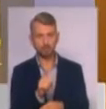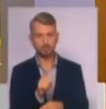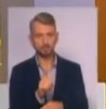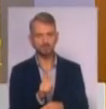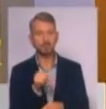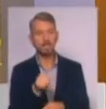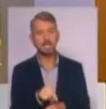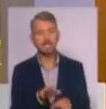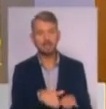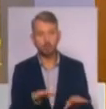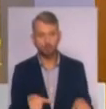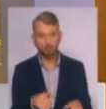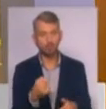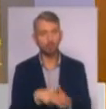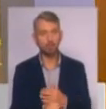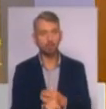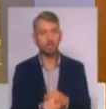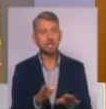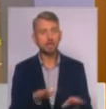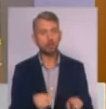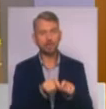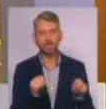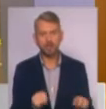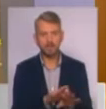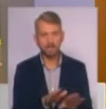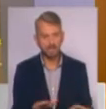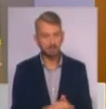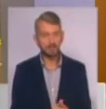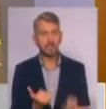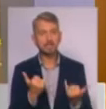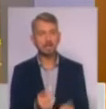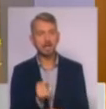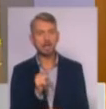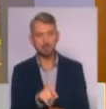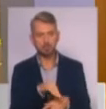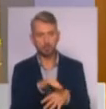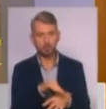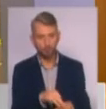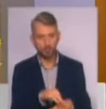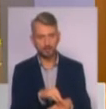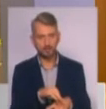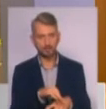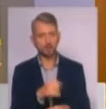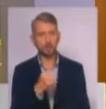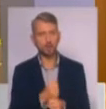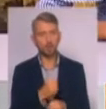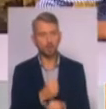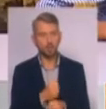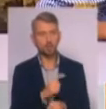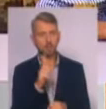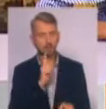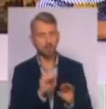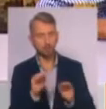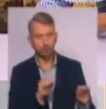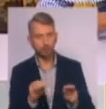на цей садочок, тому садочок не відкрили. Зараз там проводяться роботи з